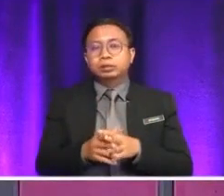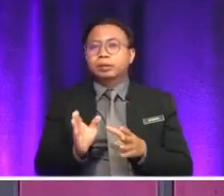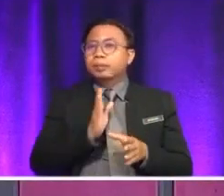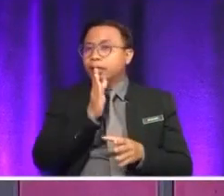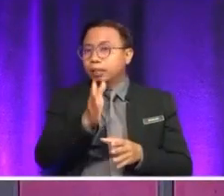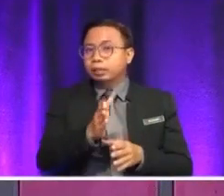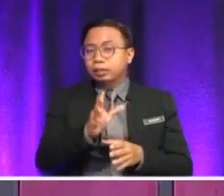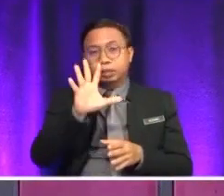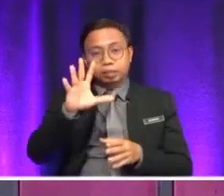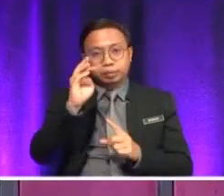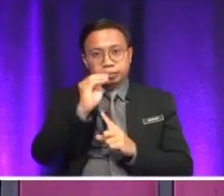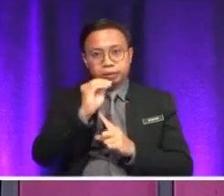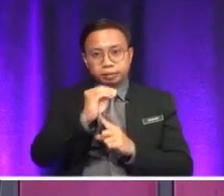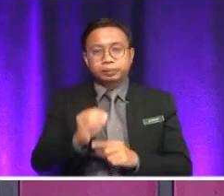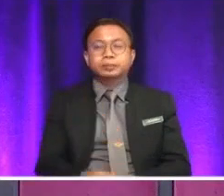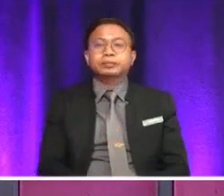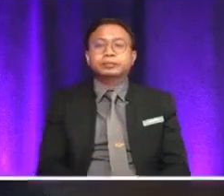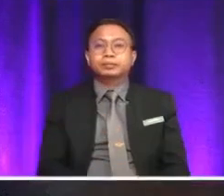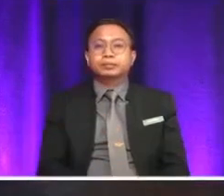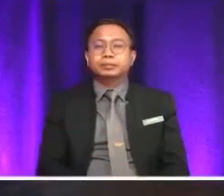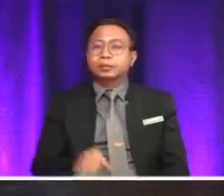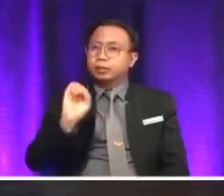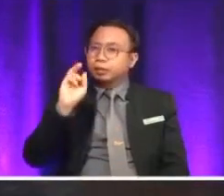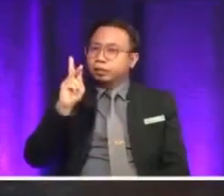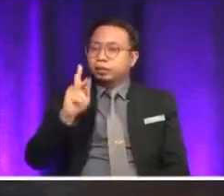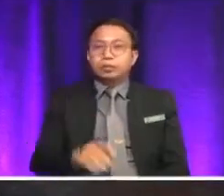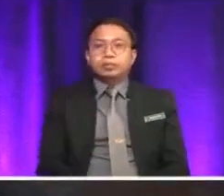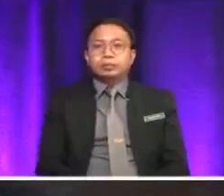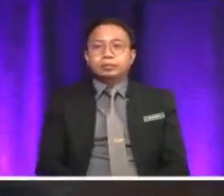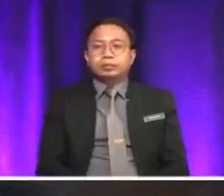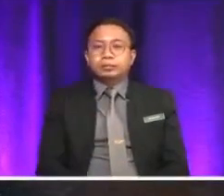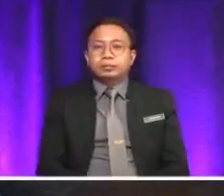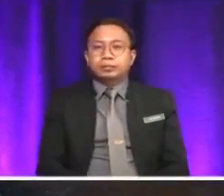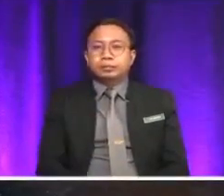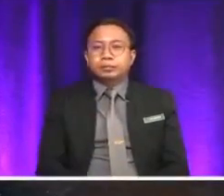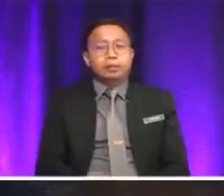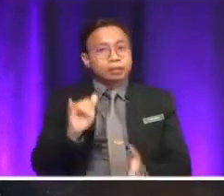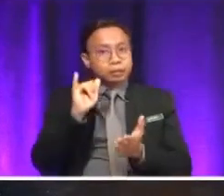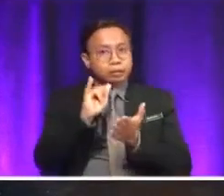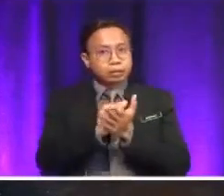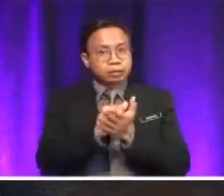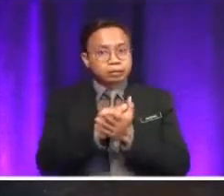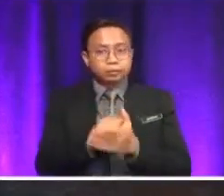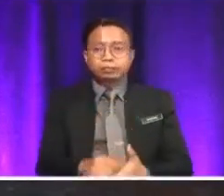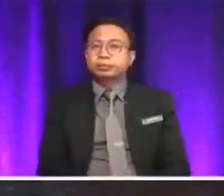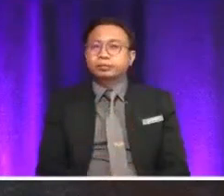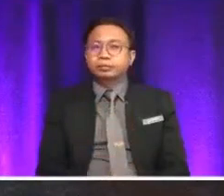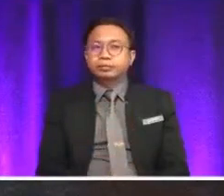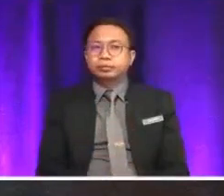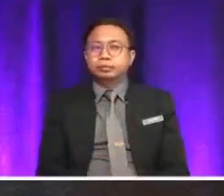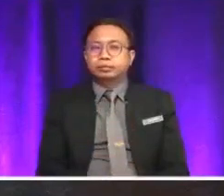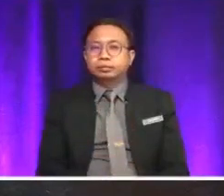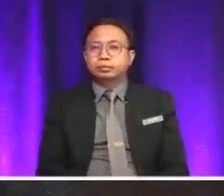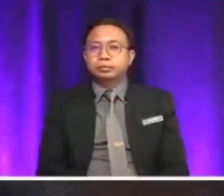5 markah untuk Iman cikgu. Okey, Iman. Okey. Okey. Itu dia. Okey. Itu